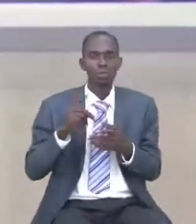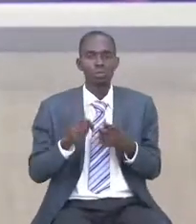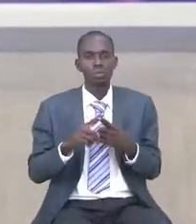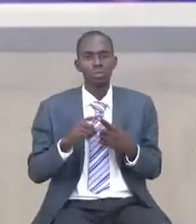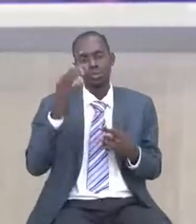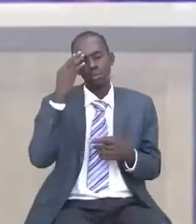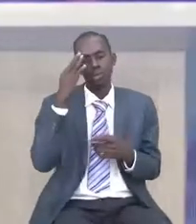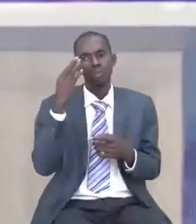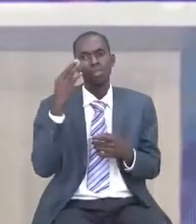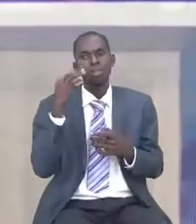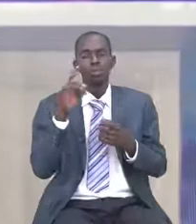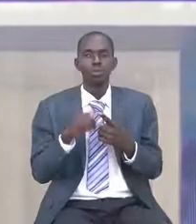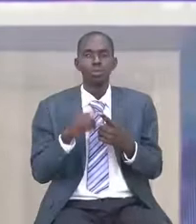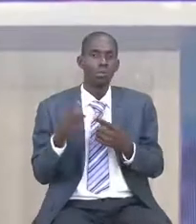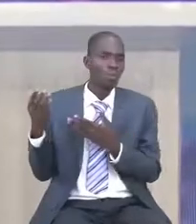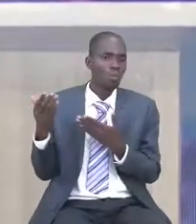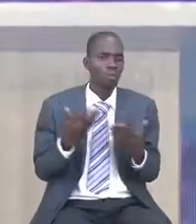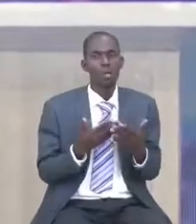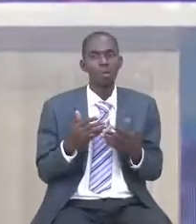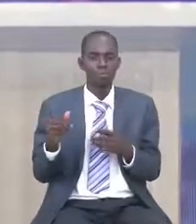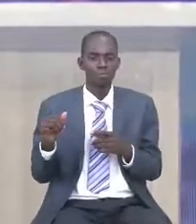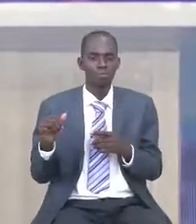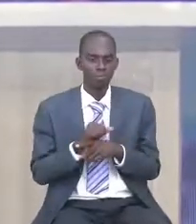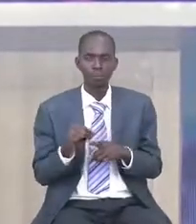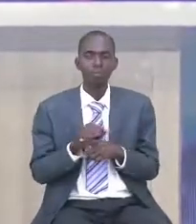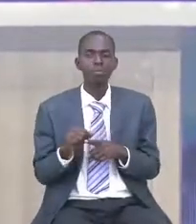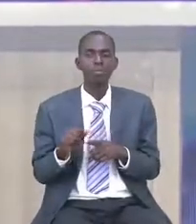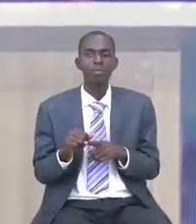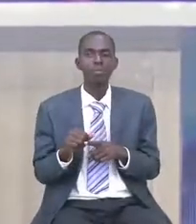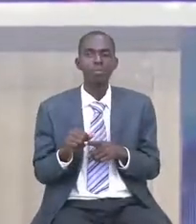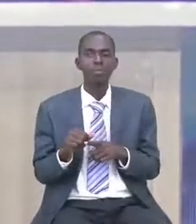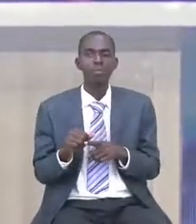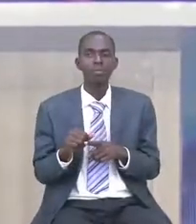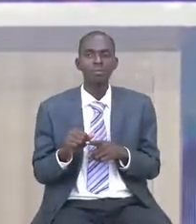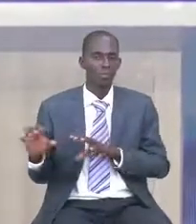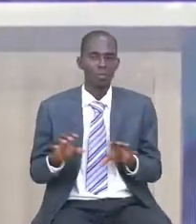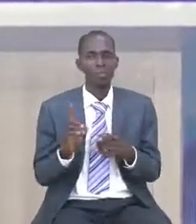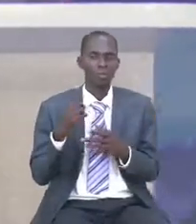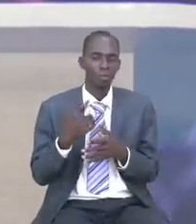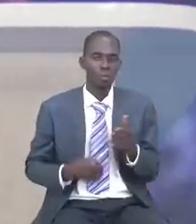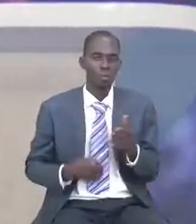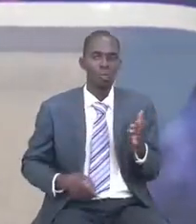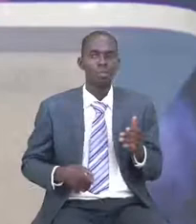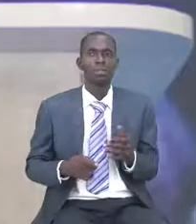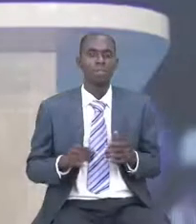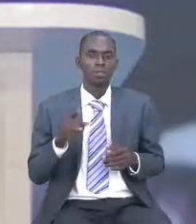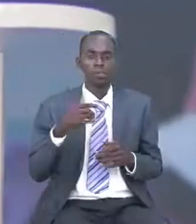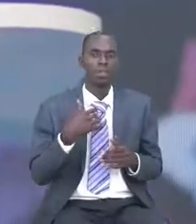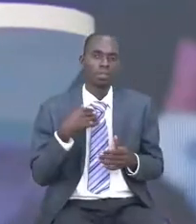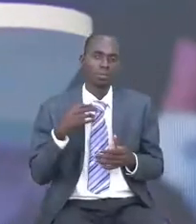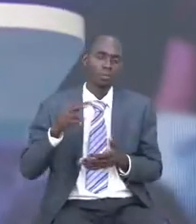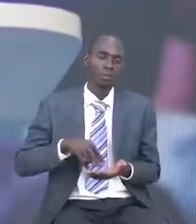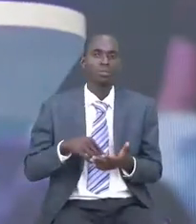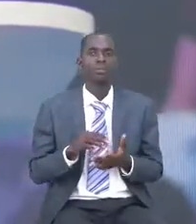Alors, j'apprends pour réaliser que tout ce que j'ai lu pour rendre, apporter